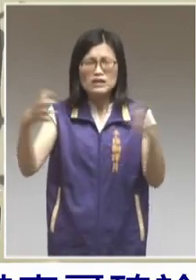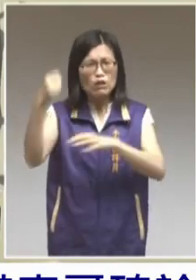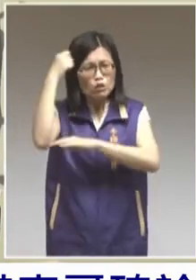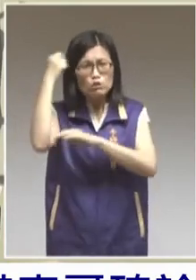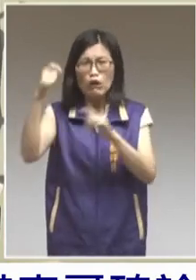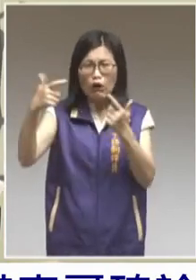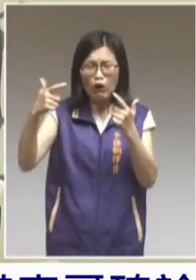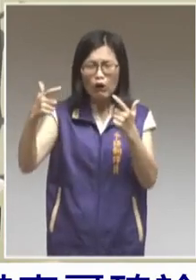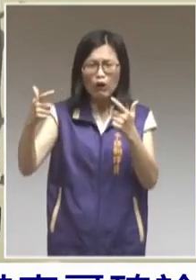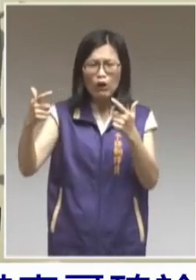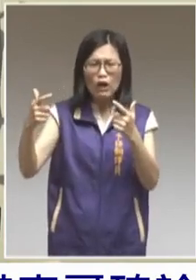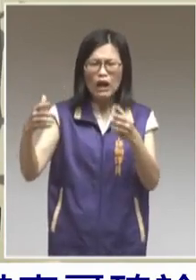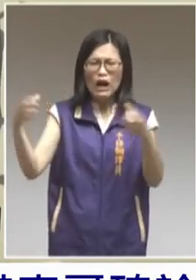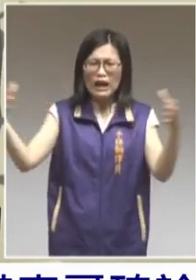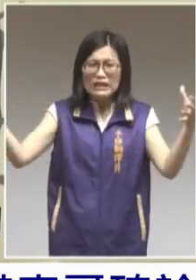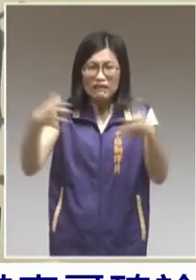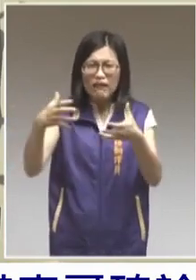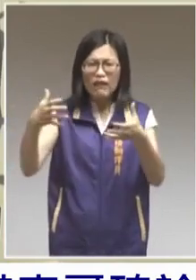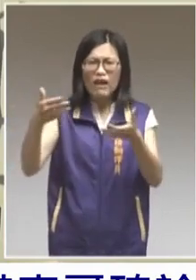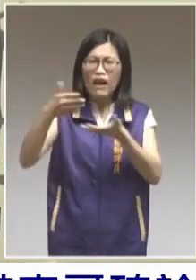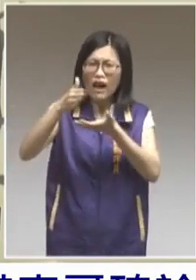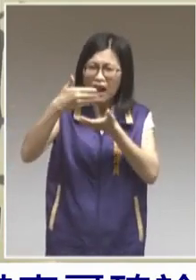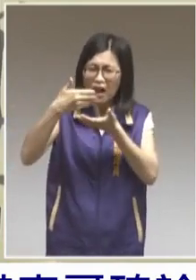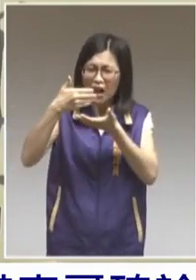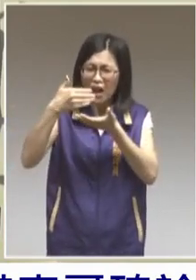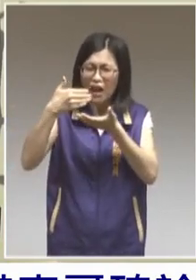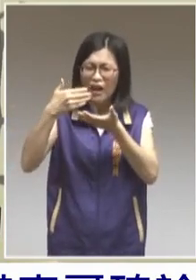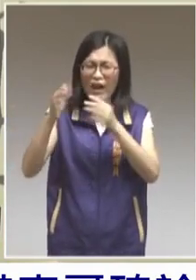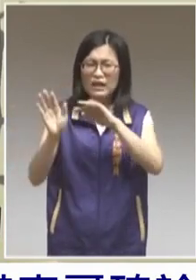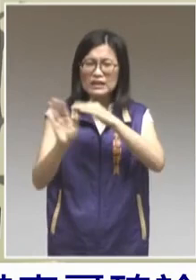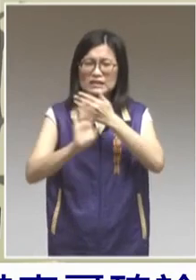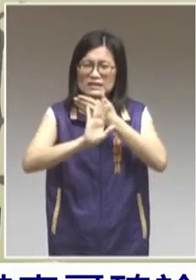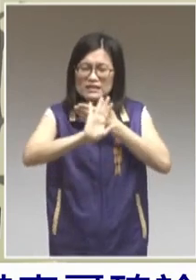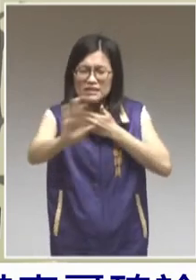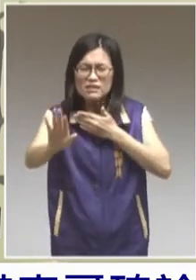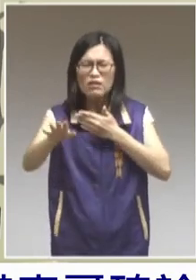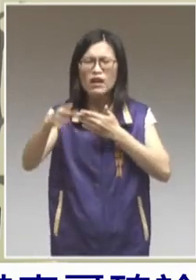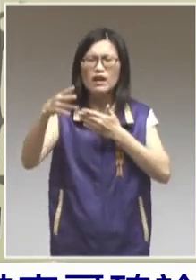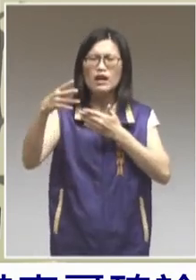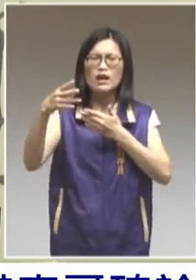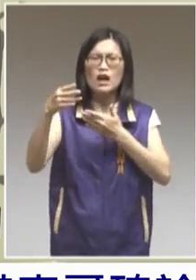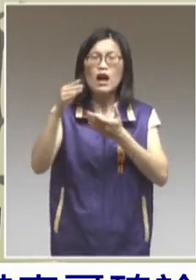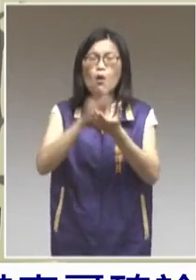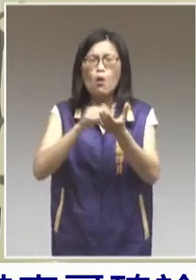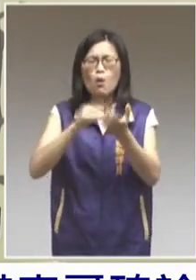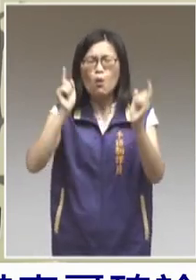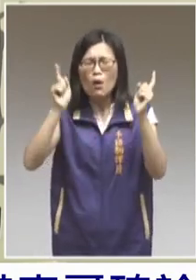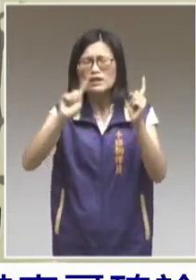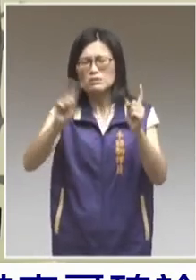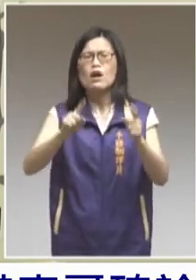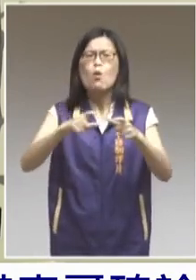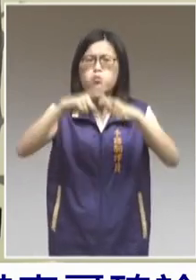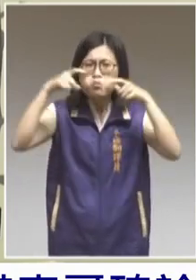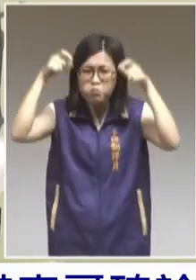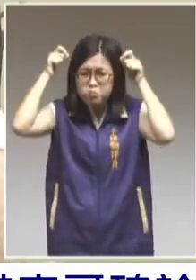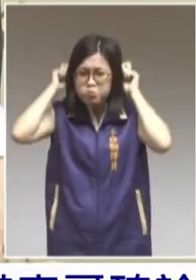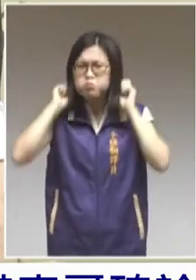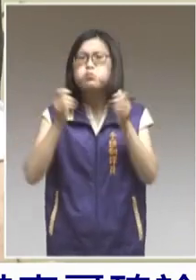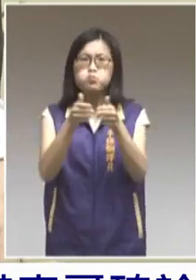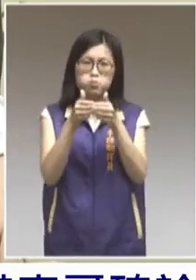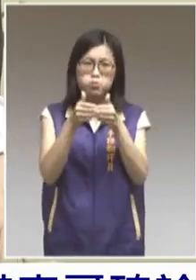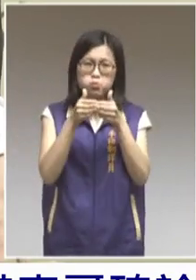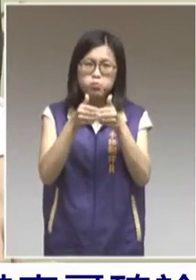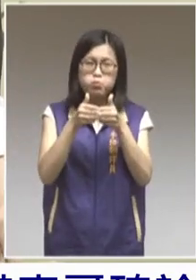会，假如在这个吃饭之外的时间还是尽量说能够戴上口罩